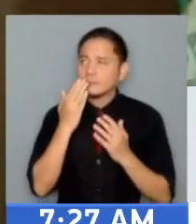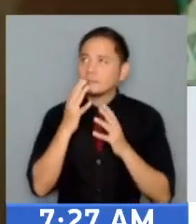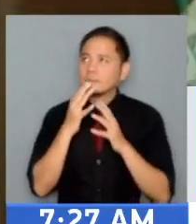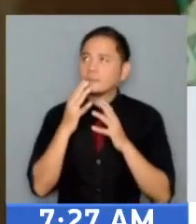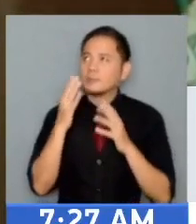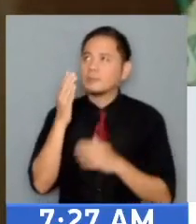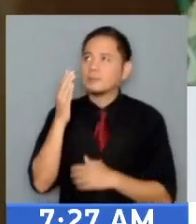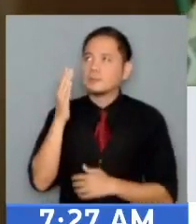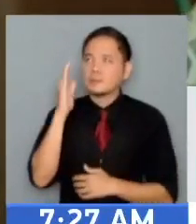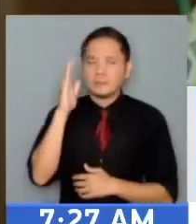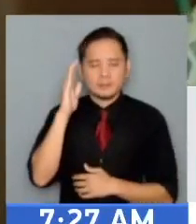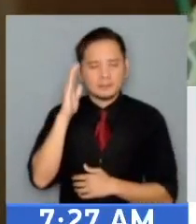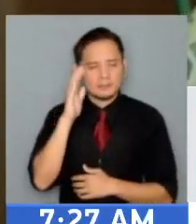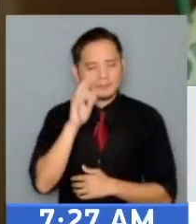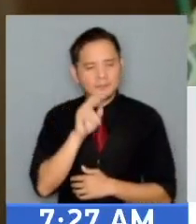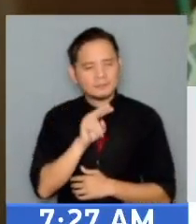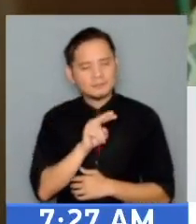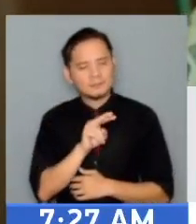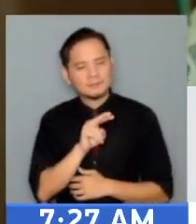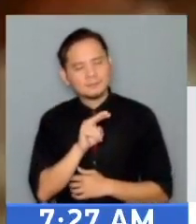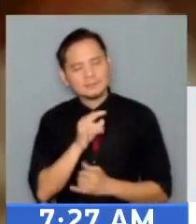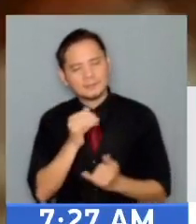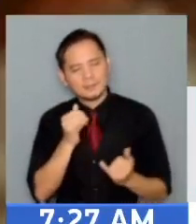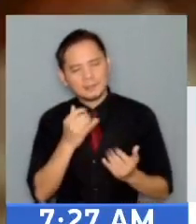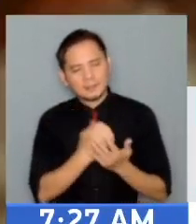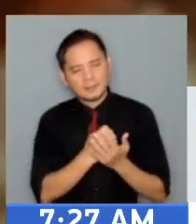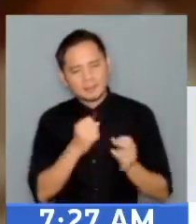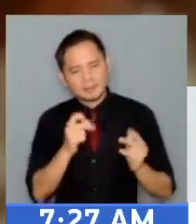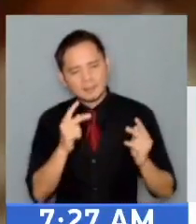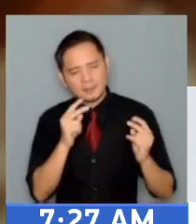Binigyan niya ako ng pagkakataon na makita ka ulit.